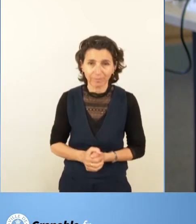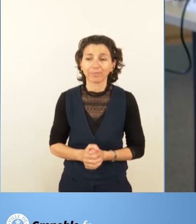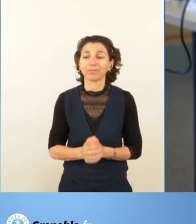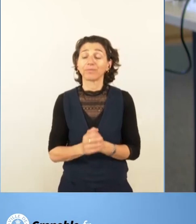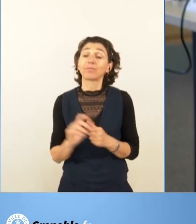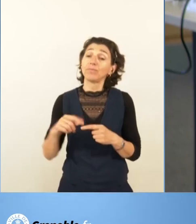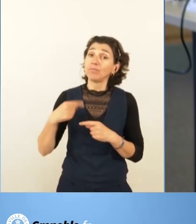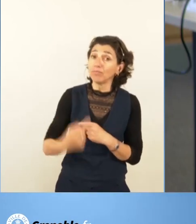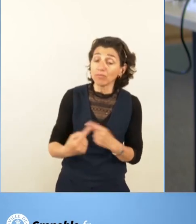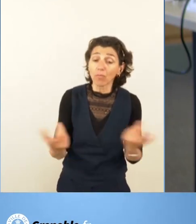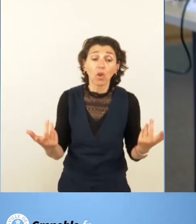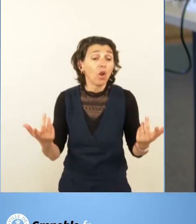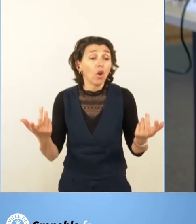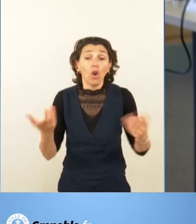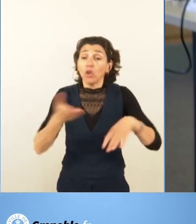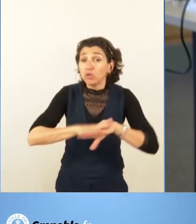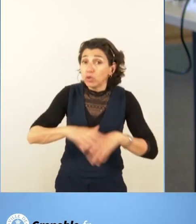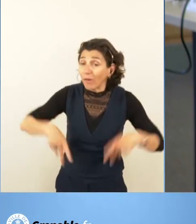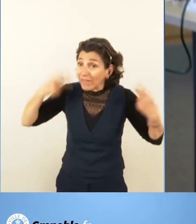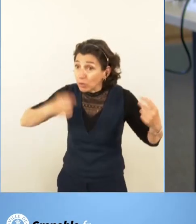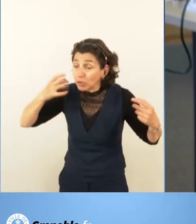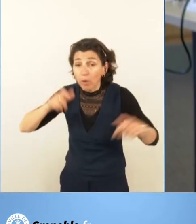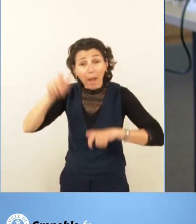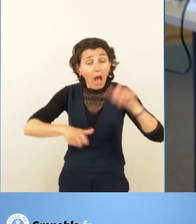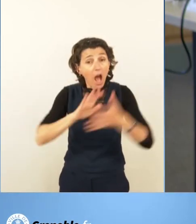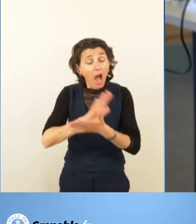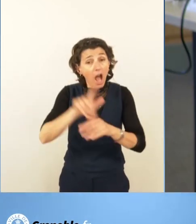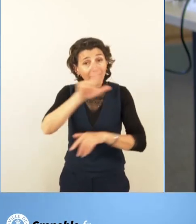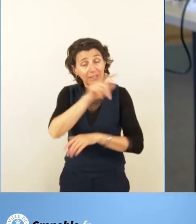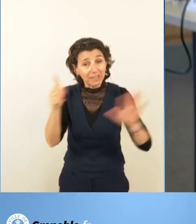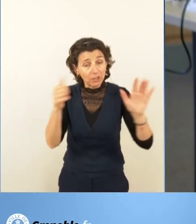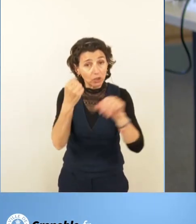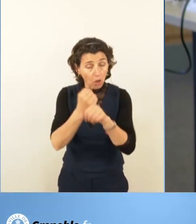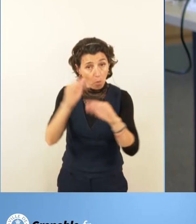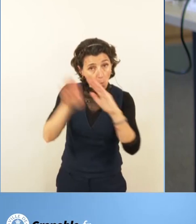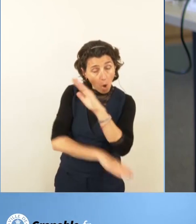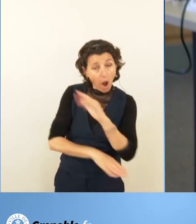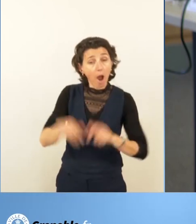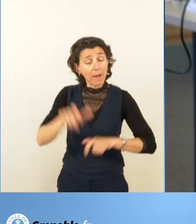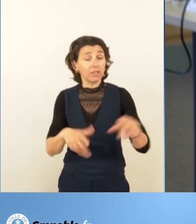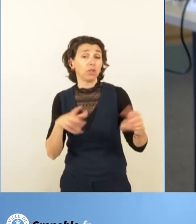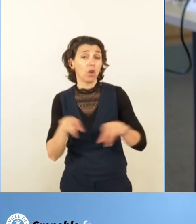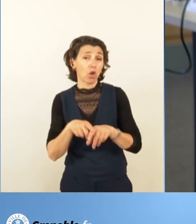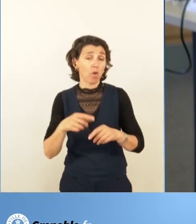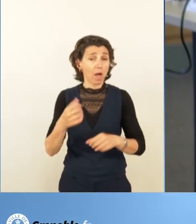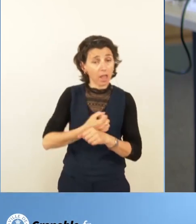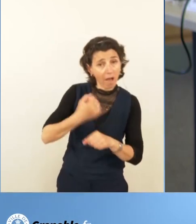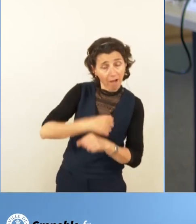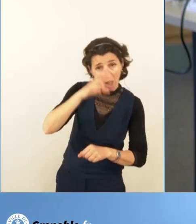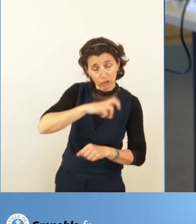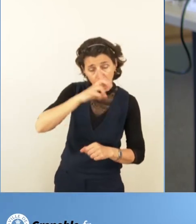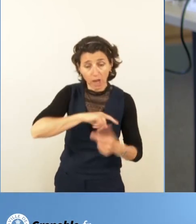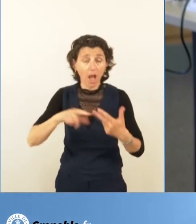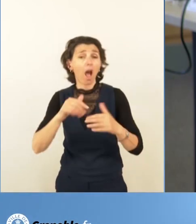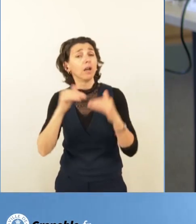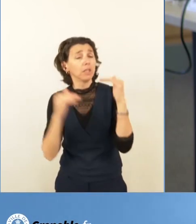aussi au quotidien pour les personnes de moins de 26 ans demandeuse d'emploi bénéficiaires de minima sociaux et les membres de certaines professions de l'enseignement du journalisme